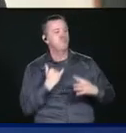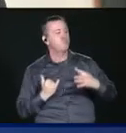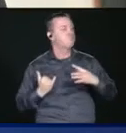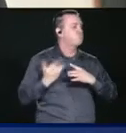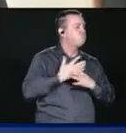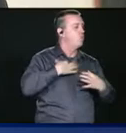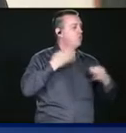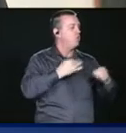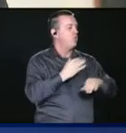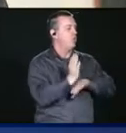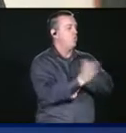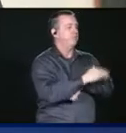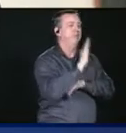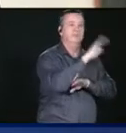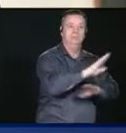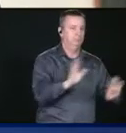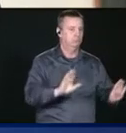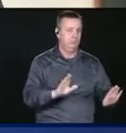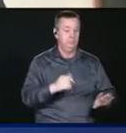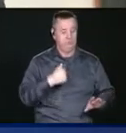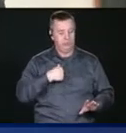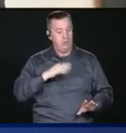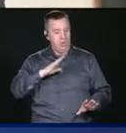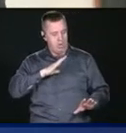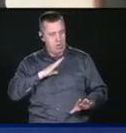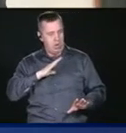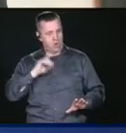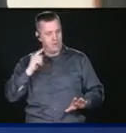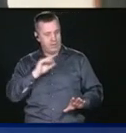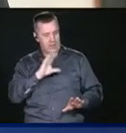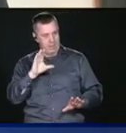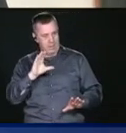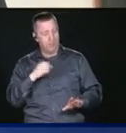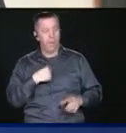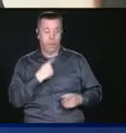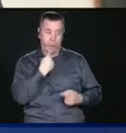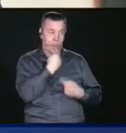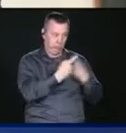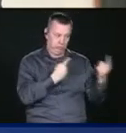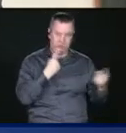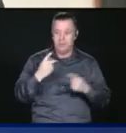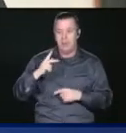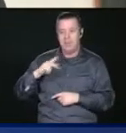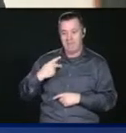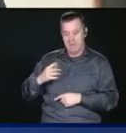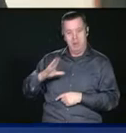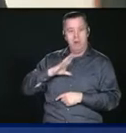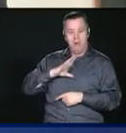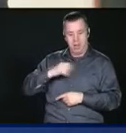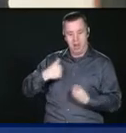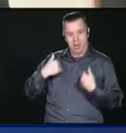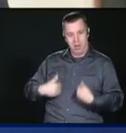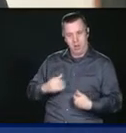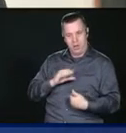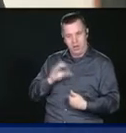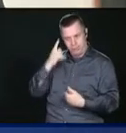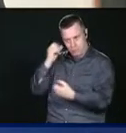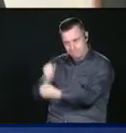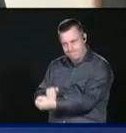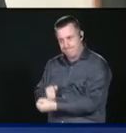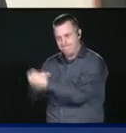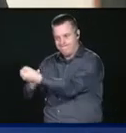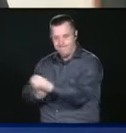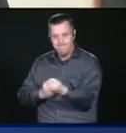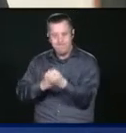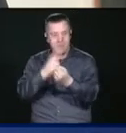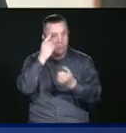cette situation-là, mais nous sommes là et nous l'avons dit aux provinces que nous allions être là pour appuyer de façon